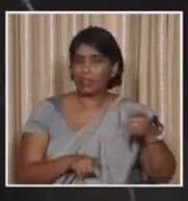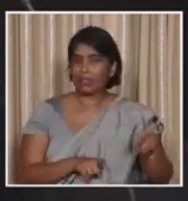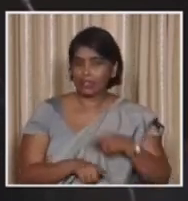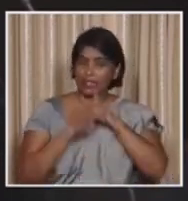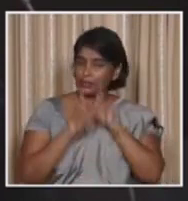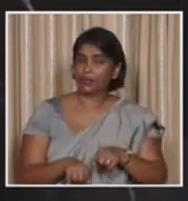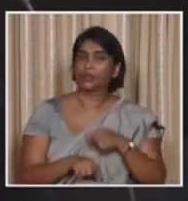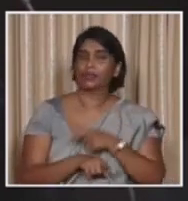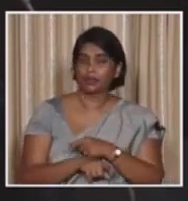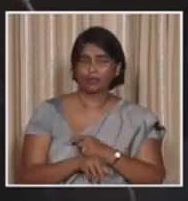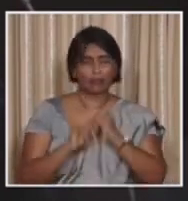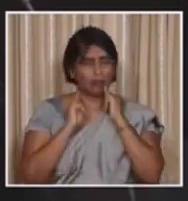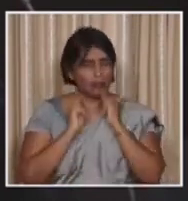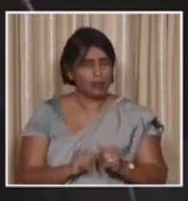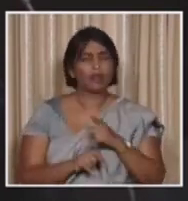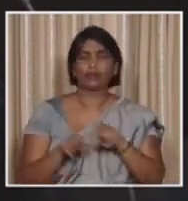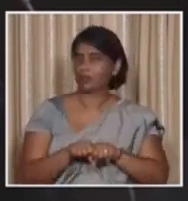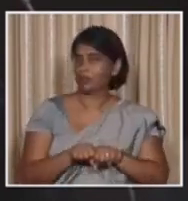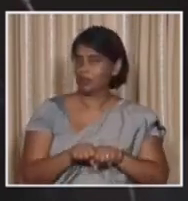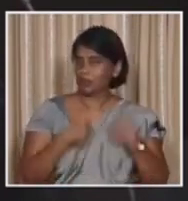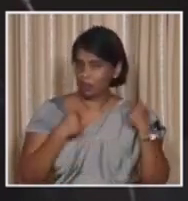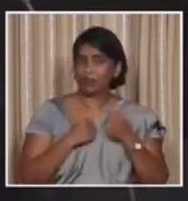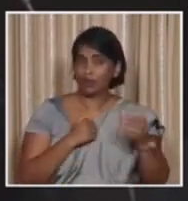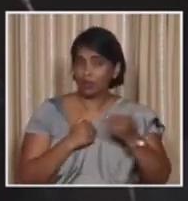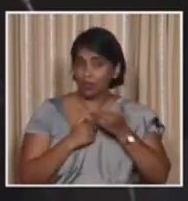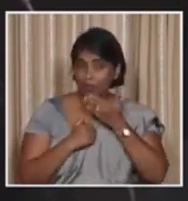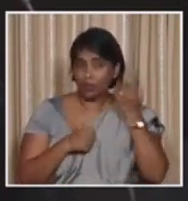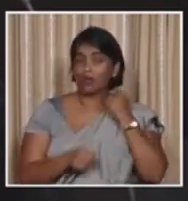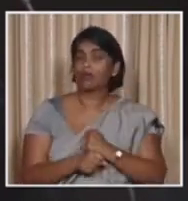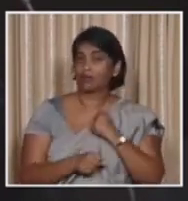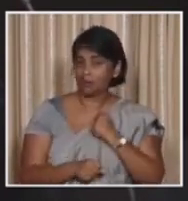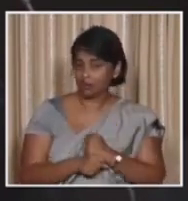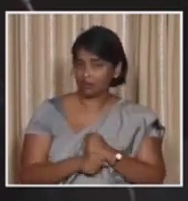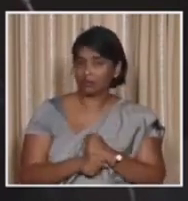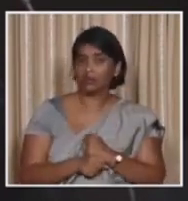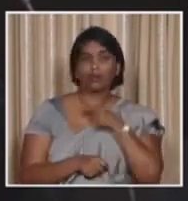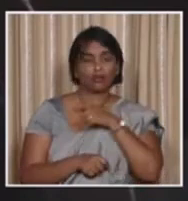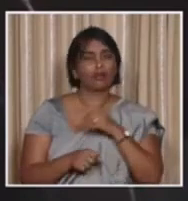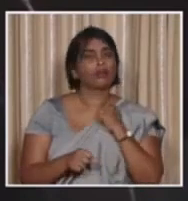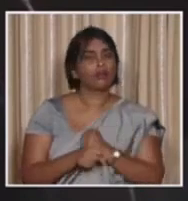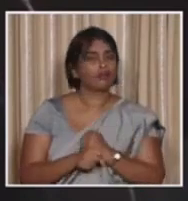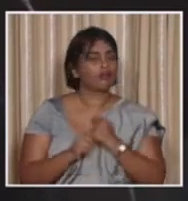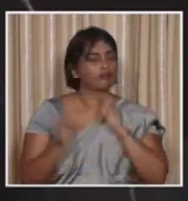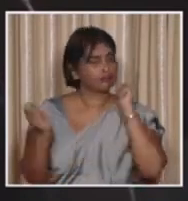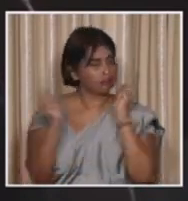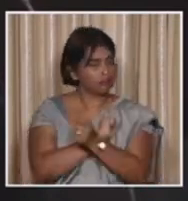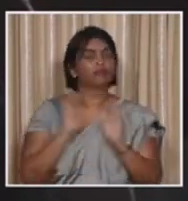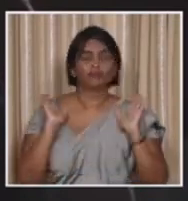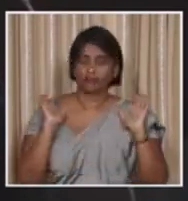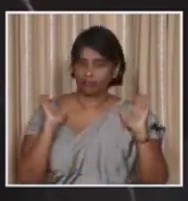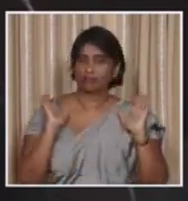අදවැනි දිනයකත් මේ විදියට අමුවේ උල්ලංඝනය කරන්න පුළුවන් ආණ්ඩුවක් නම් මේ ආණ්ඩුව වෙනස් කරනවා